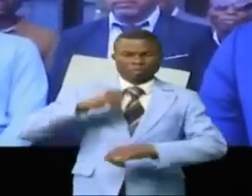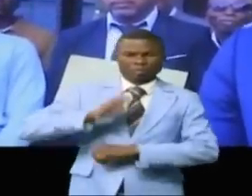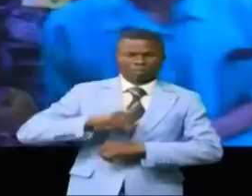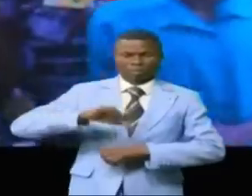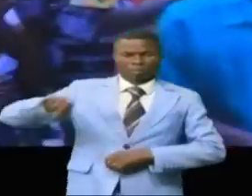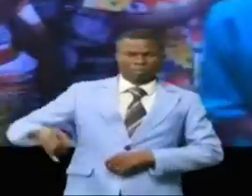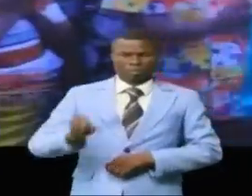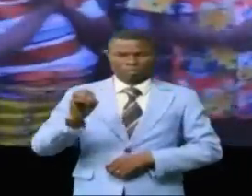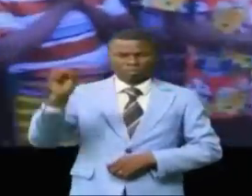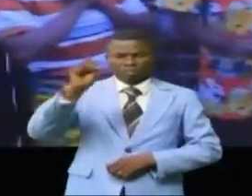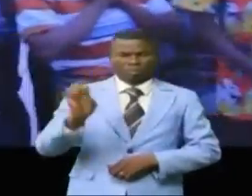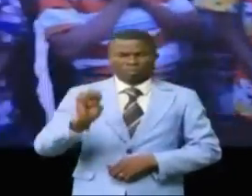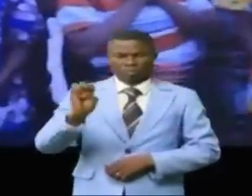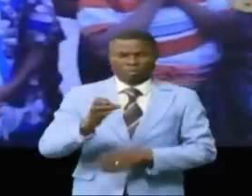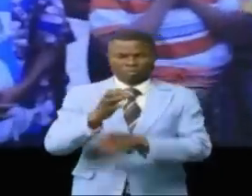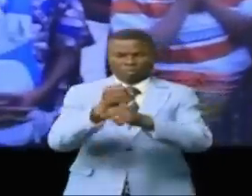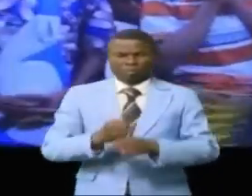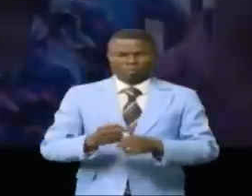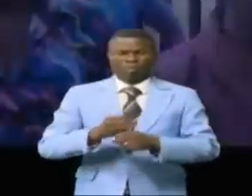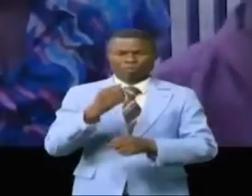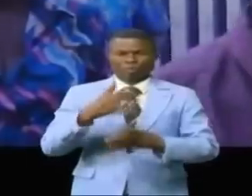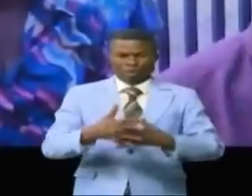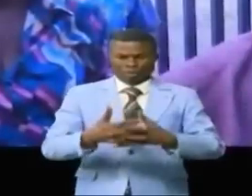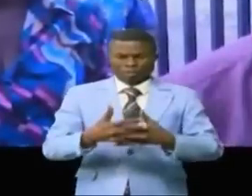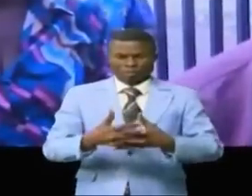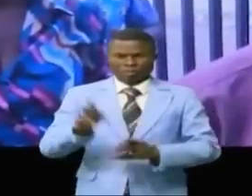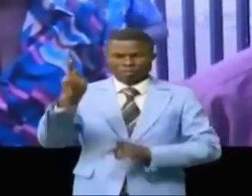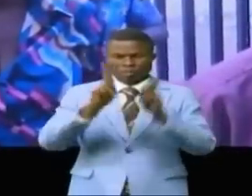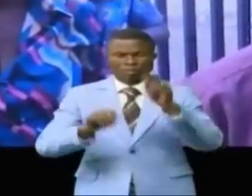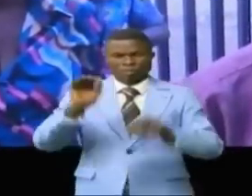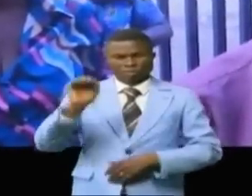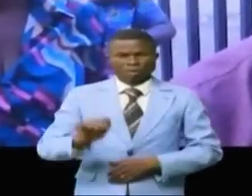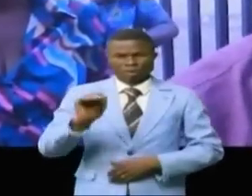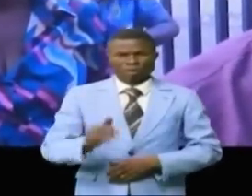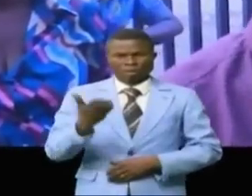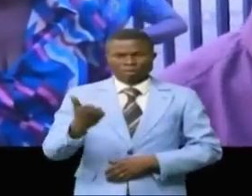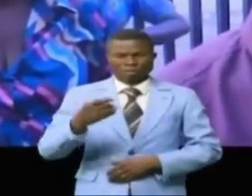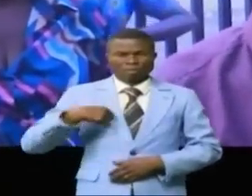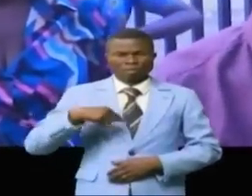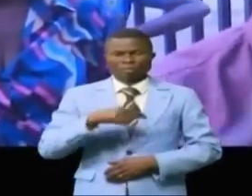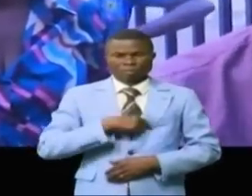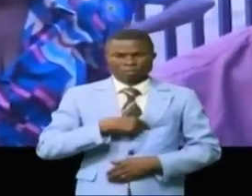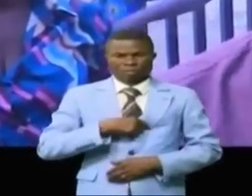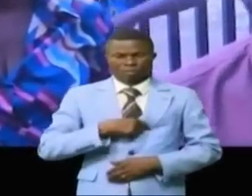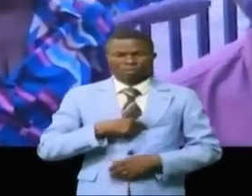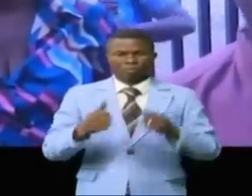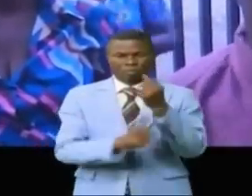pour recevoir du matériel aratoire. Peuple autochtone pygmée.